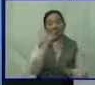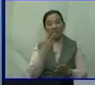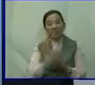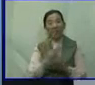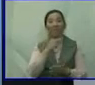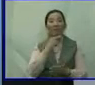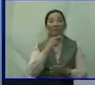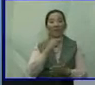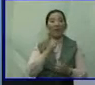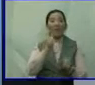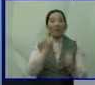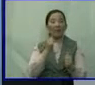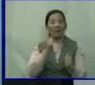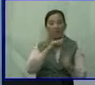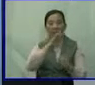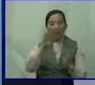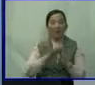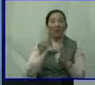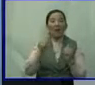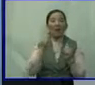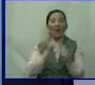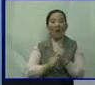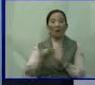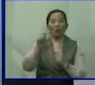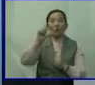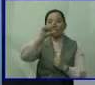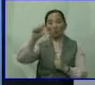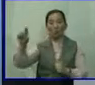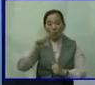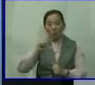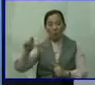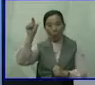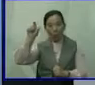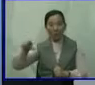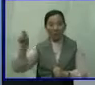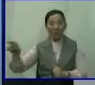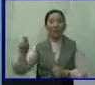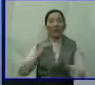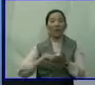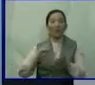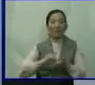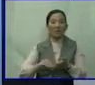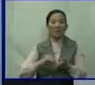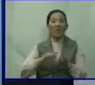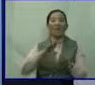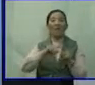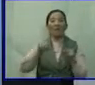над каждым столбиком написана его величина.